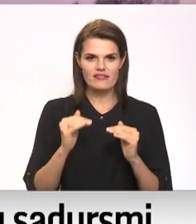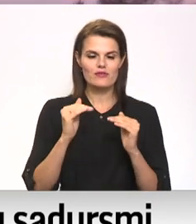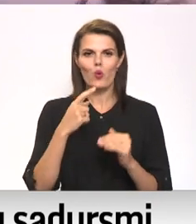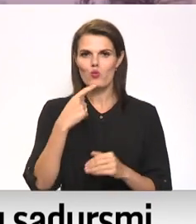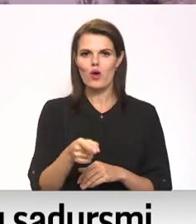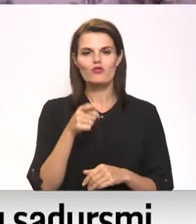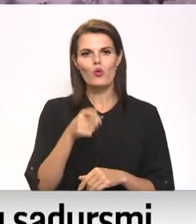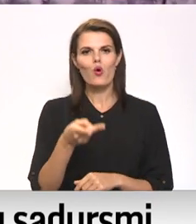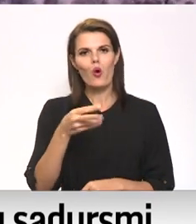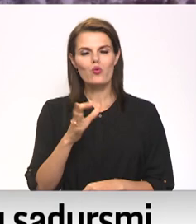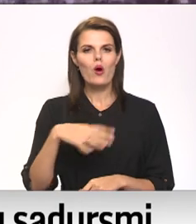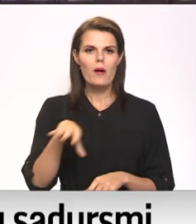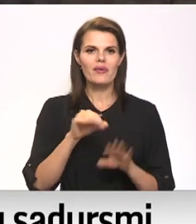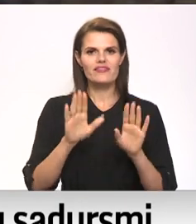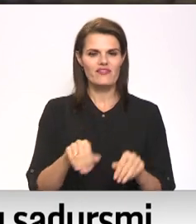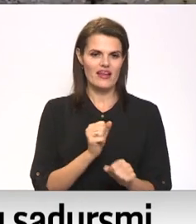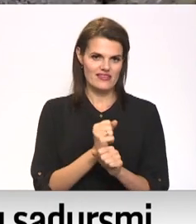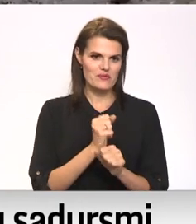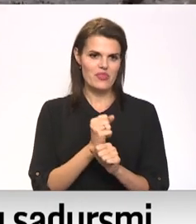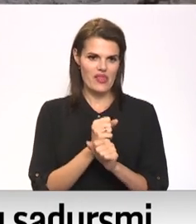ko mēs varēsim vispār izdarīt